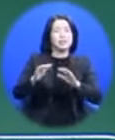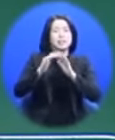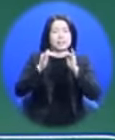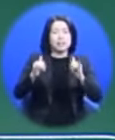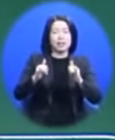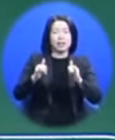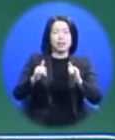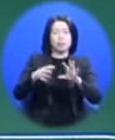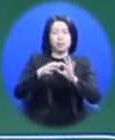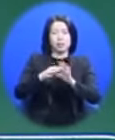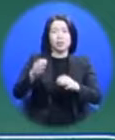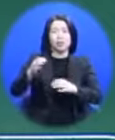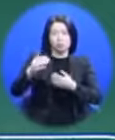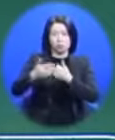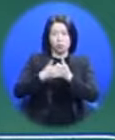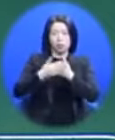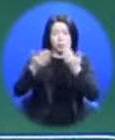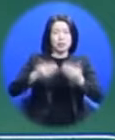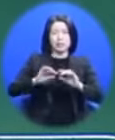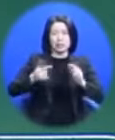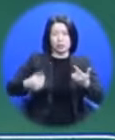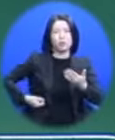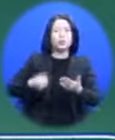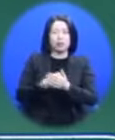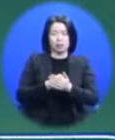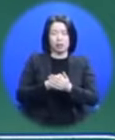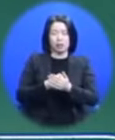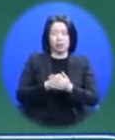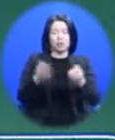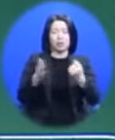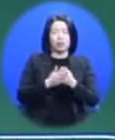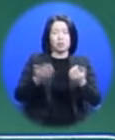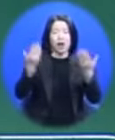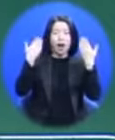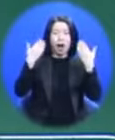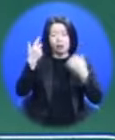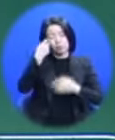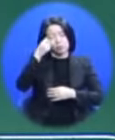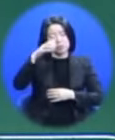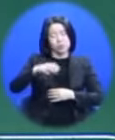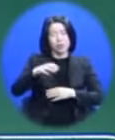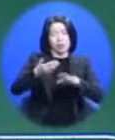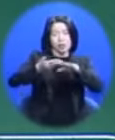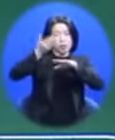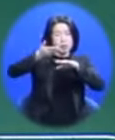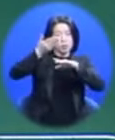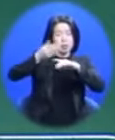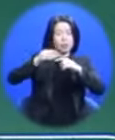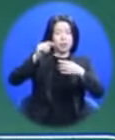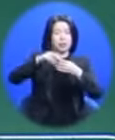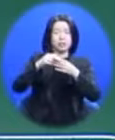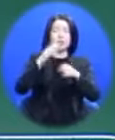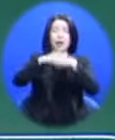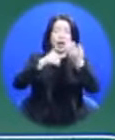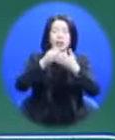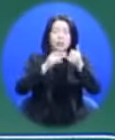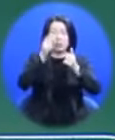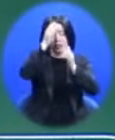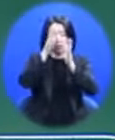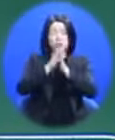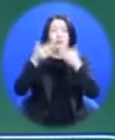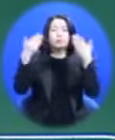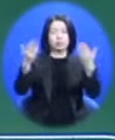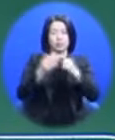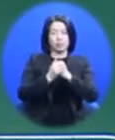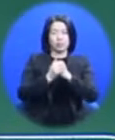살기로 결단을 했으니까 기숙사 옥상으로 올라가서 하나님 앞에 기도를 하기 시작했습니다. 하늘의 하나님께, 하나님,